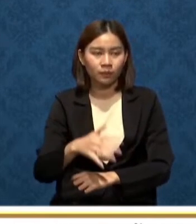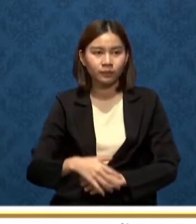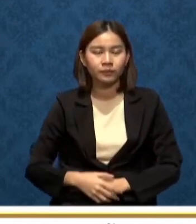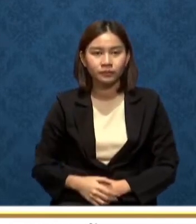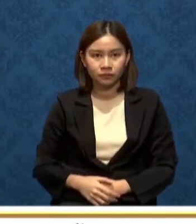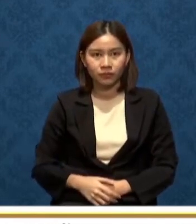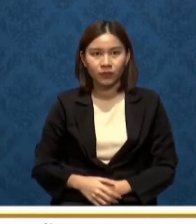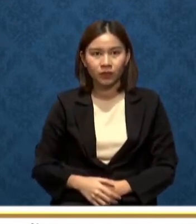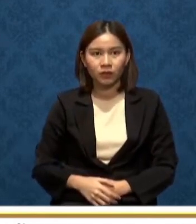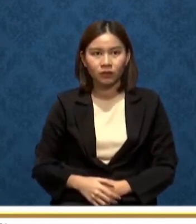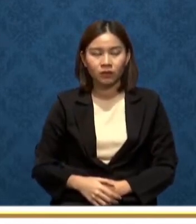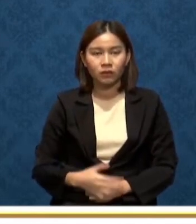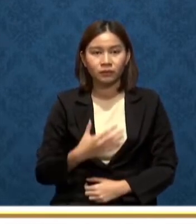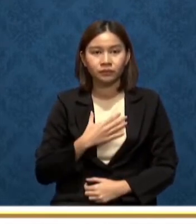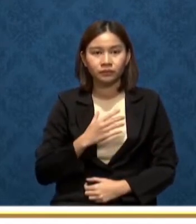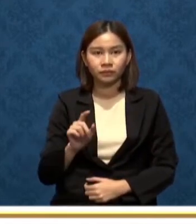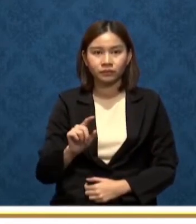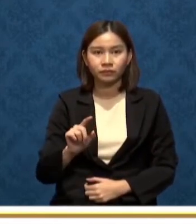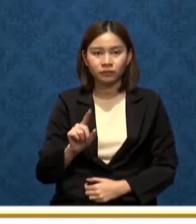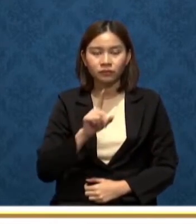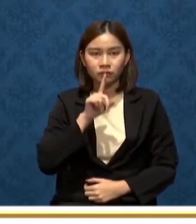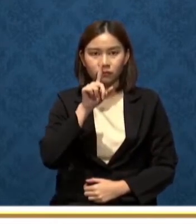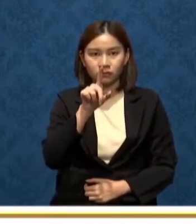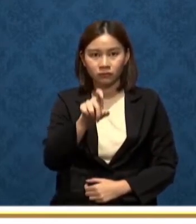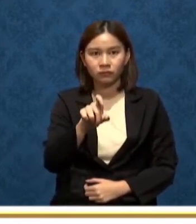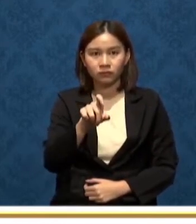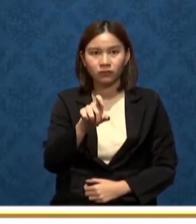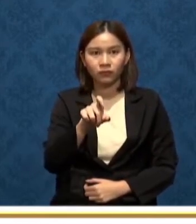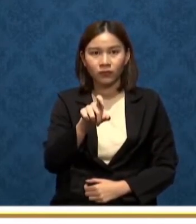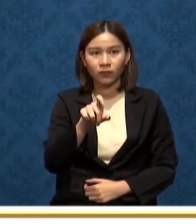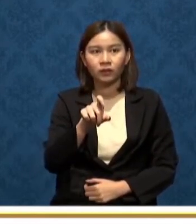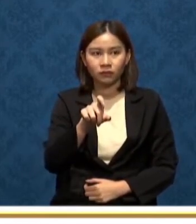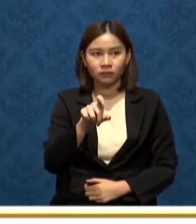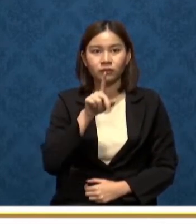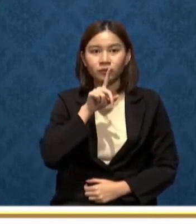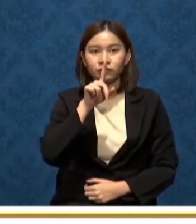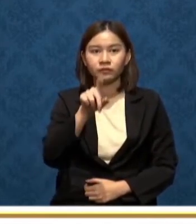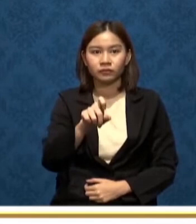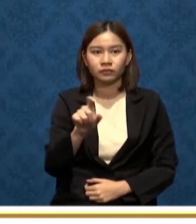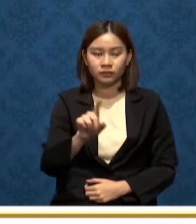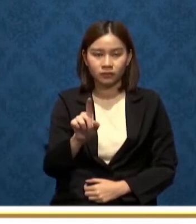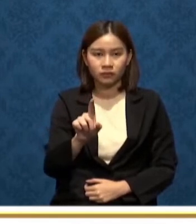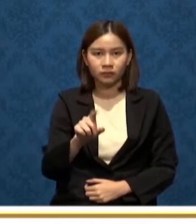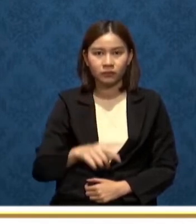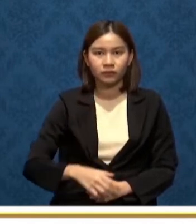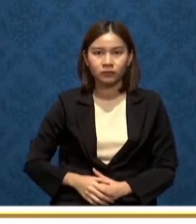ับผมมีข้อตั้งคำถามั ๆ ครั่านประทานว่า